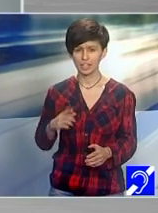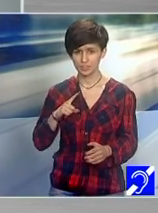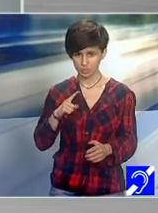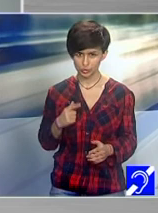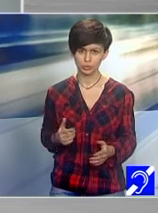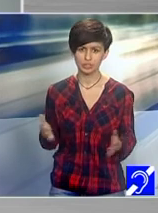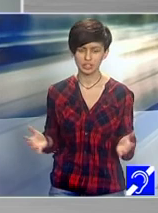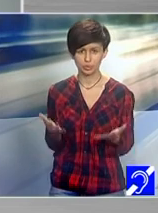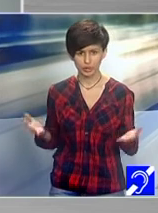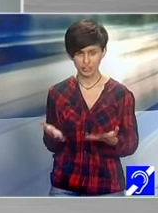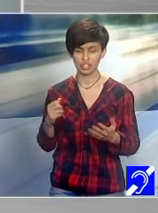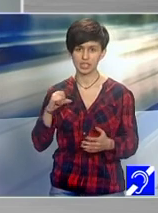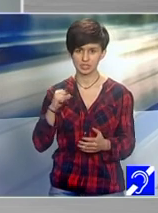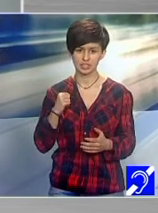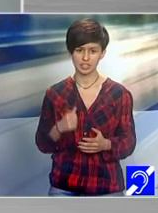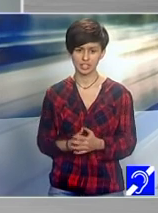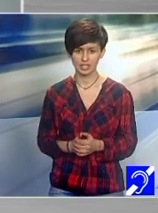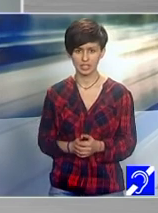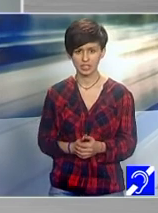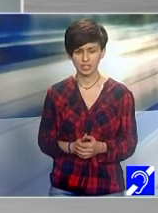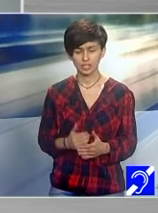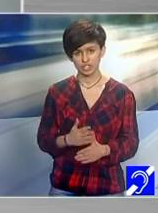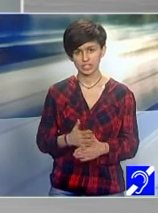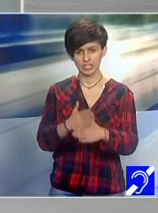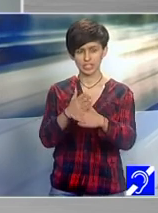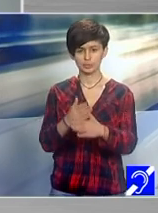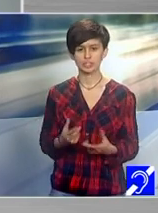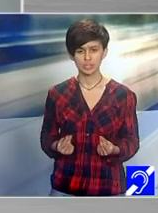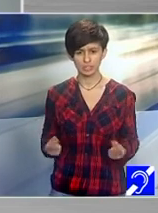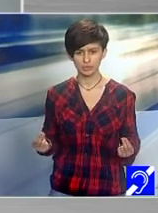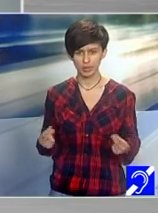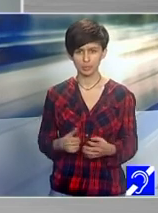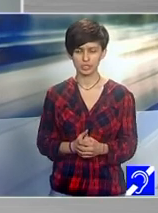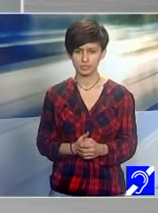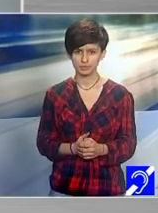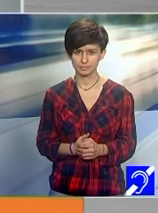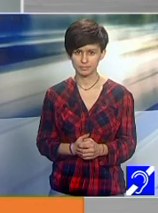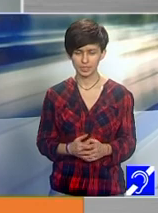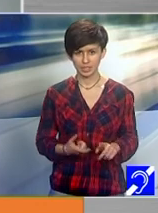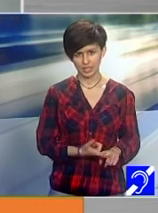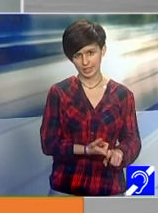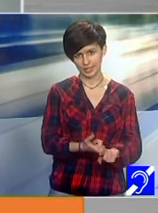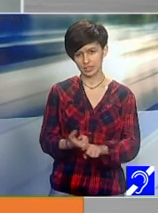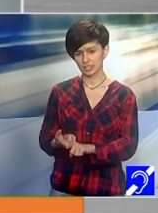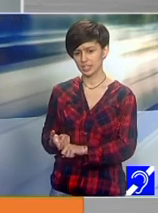merită încurajați și poate sprijiniți mai mult. Și pentru a vă mai răspunde cu privire la acele